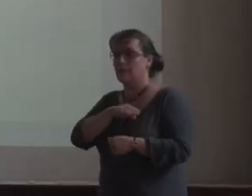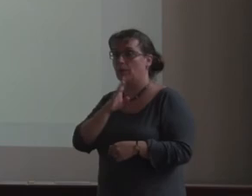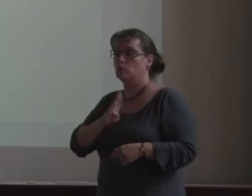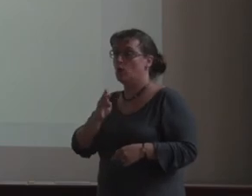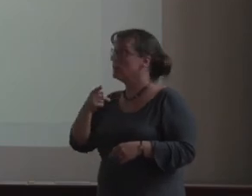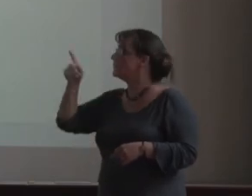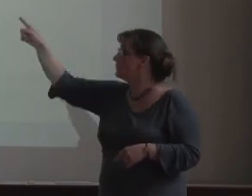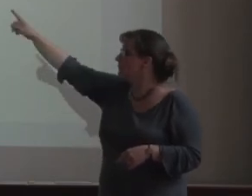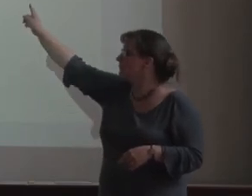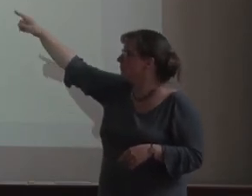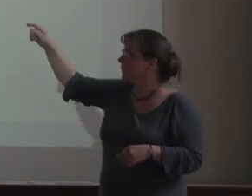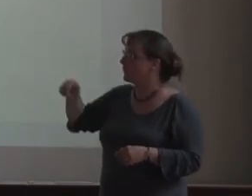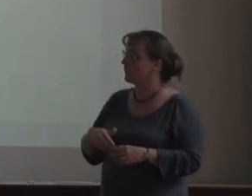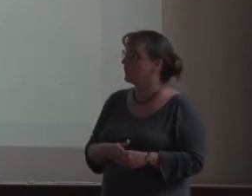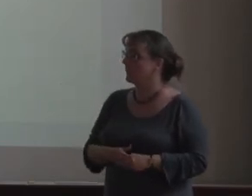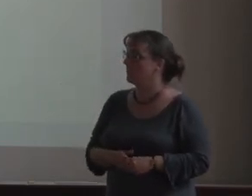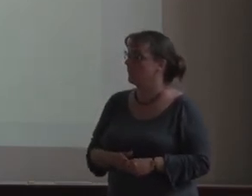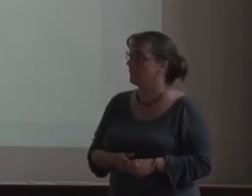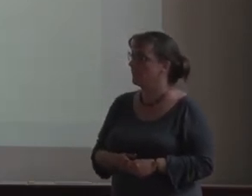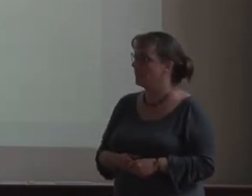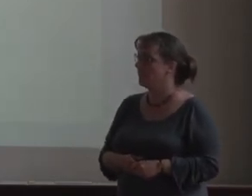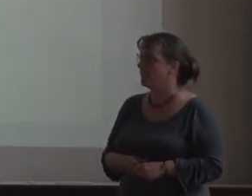le bus I2C, histoire de se faciliter la vie.